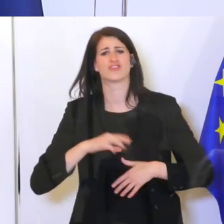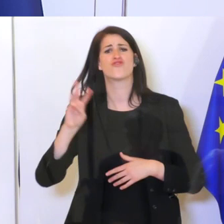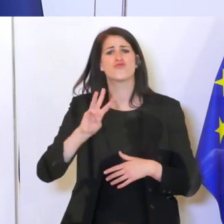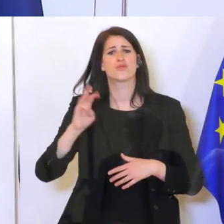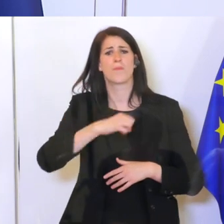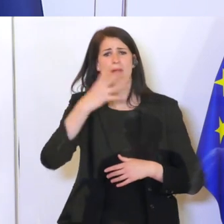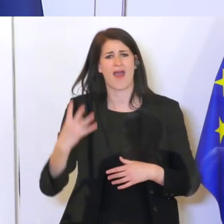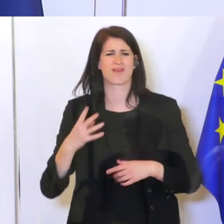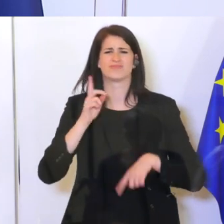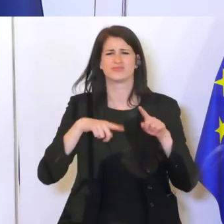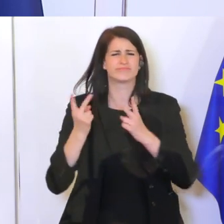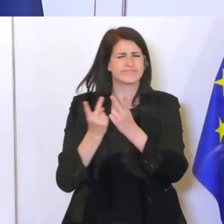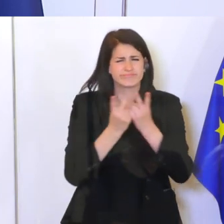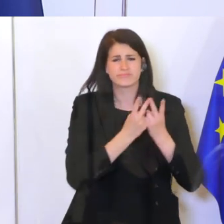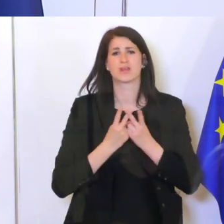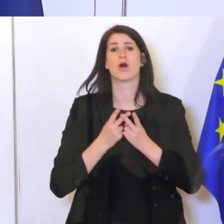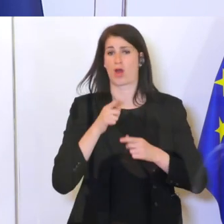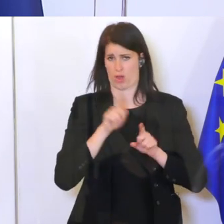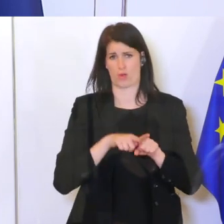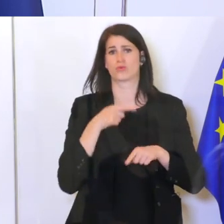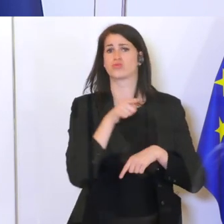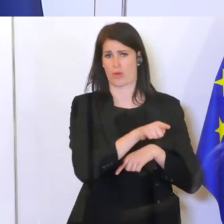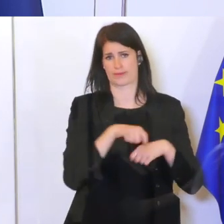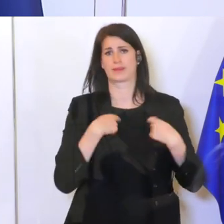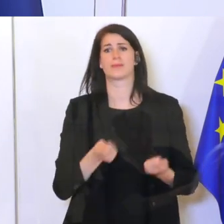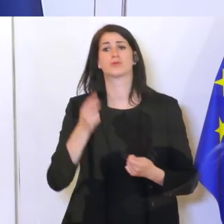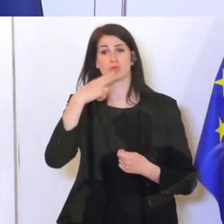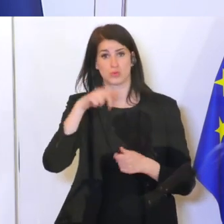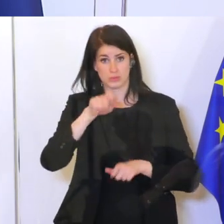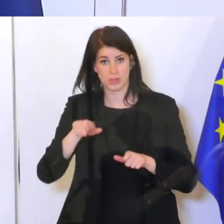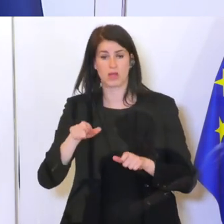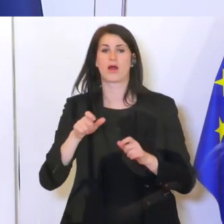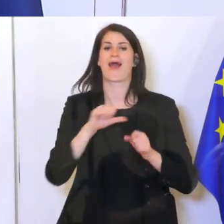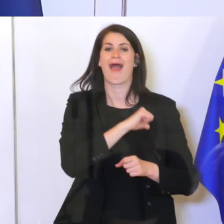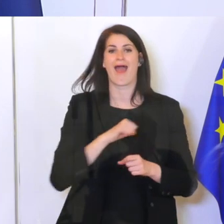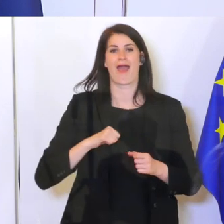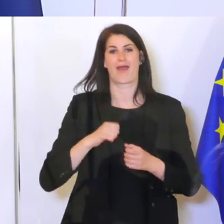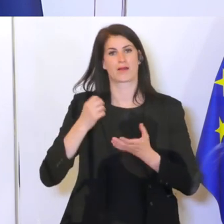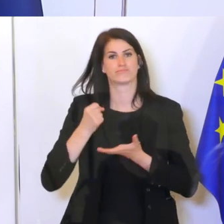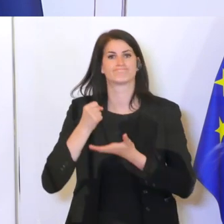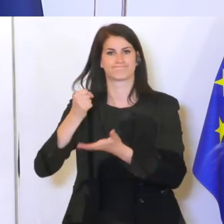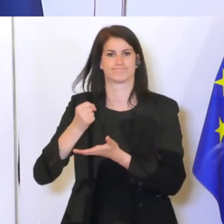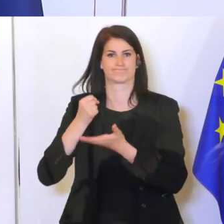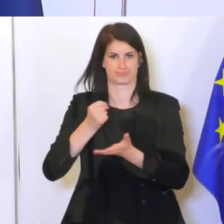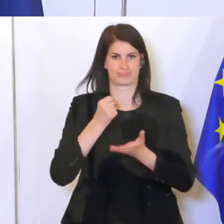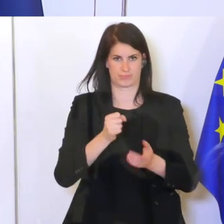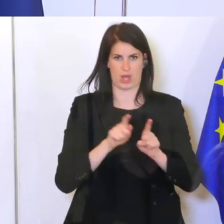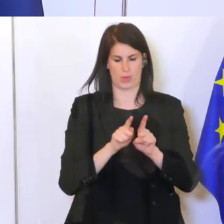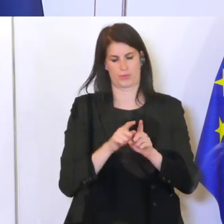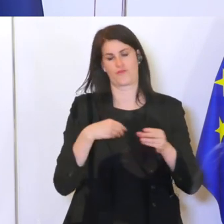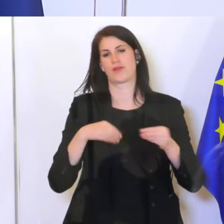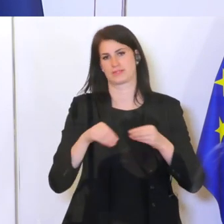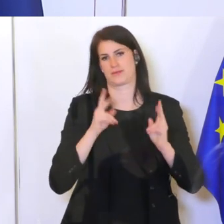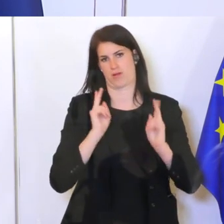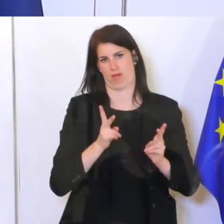und Künstler aus eigenen gesonderten Töpfen möglichst flexibel geholfen. Und ich freue mich sehr,